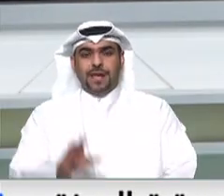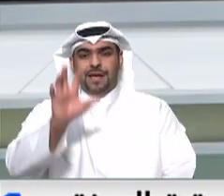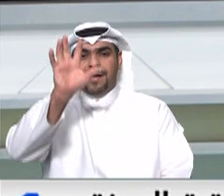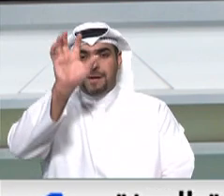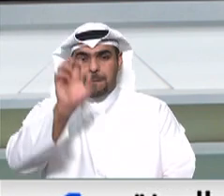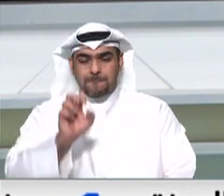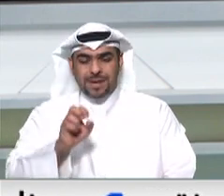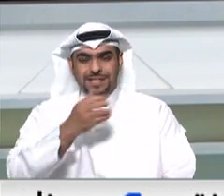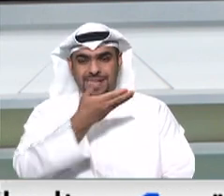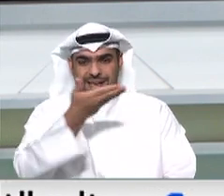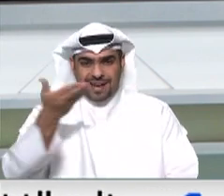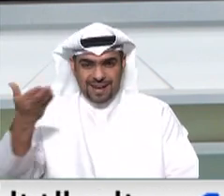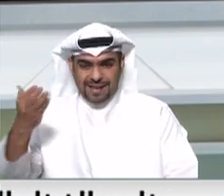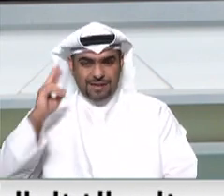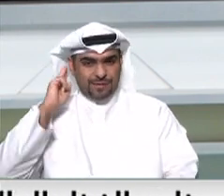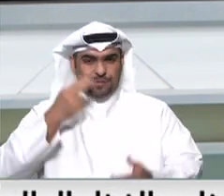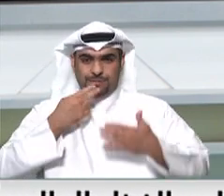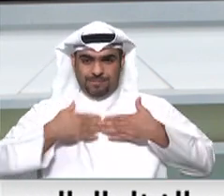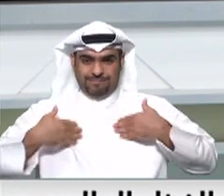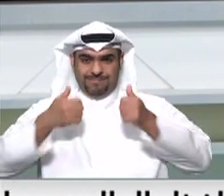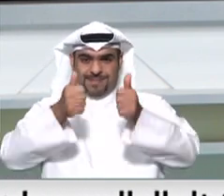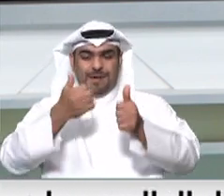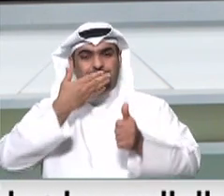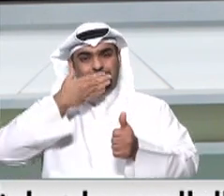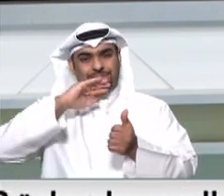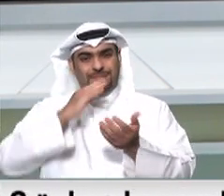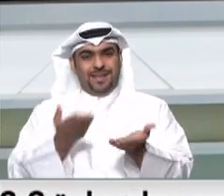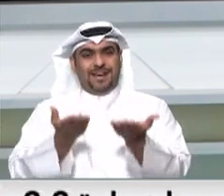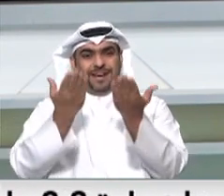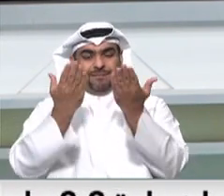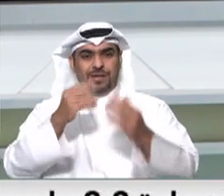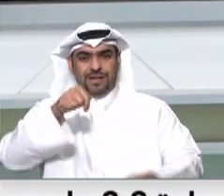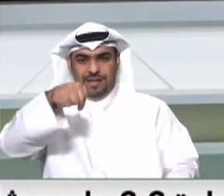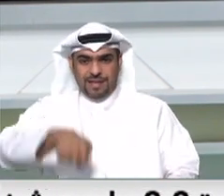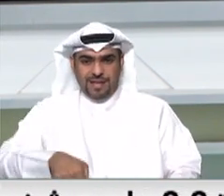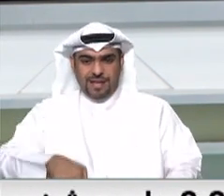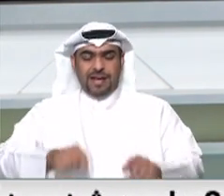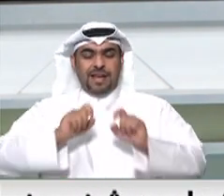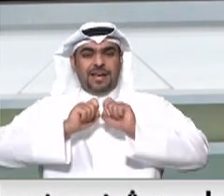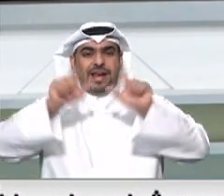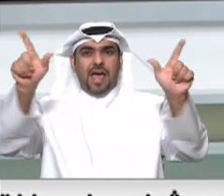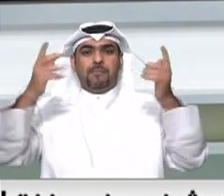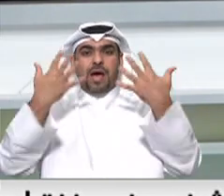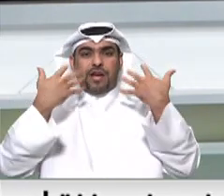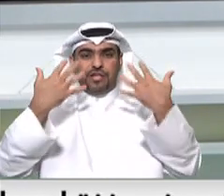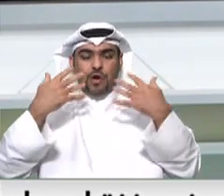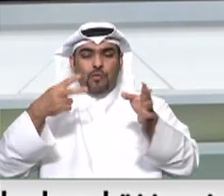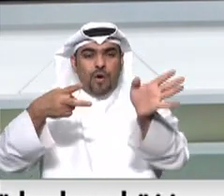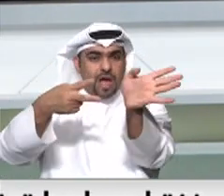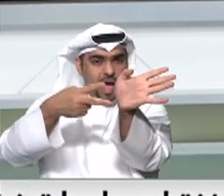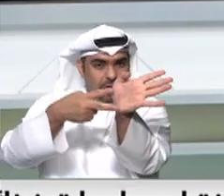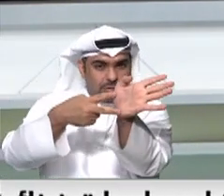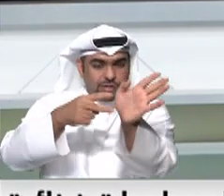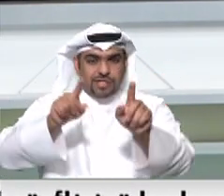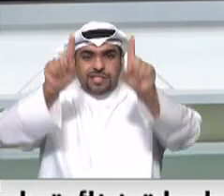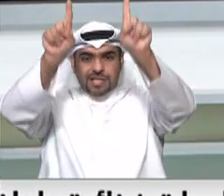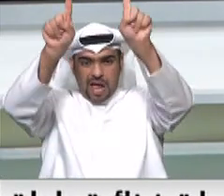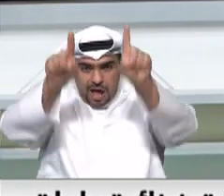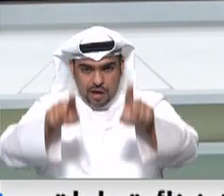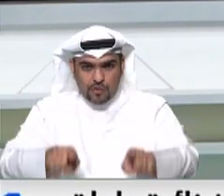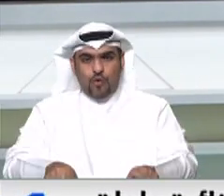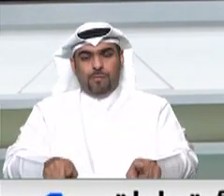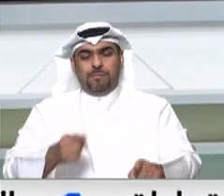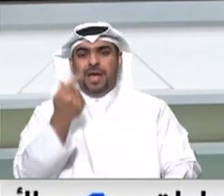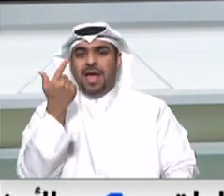مساء الخير مشاهدينا، وحياكم الله بالنشرة الجوية وحالة الطقس خلال 24 ساعة القادمة. طقس معتدل، أجواء غائمة